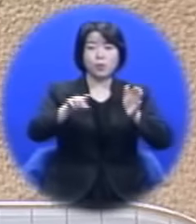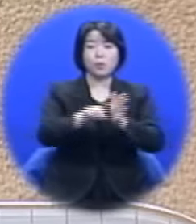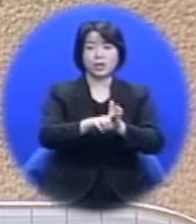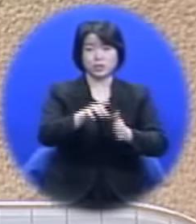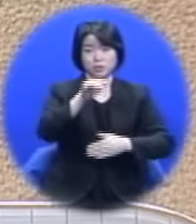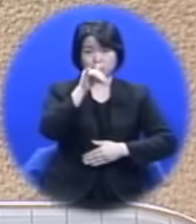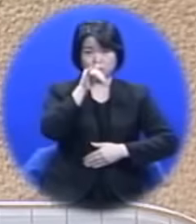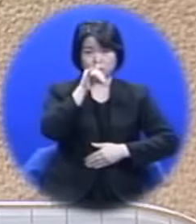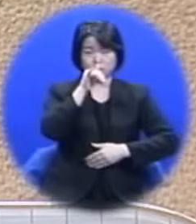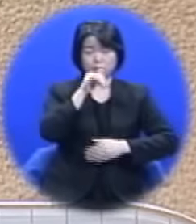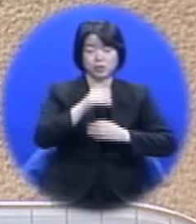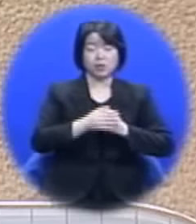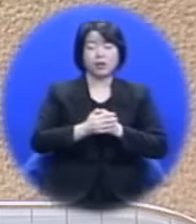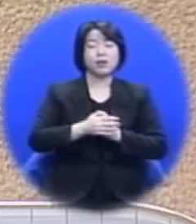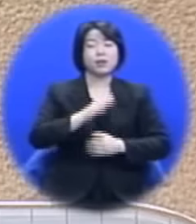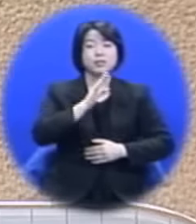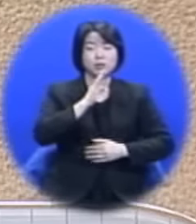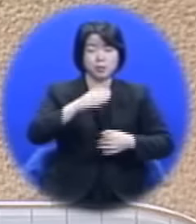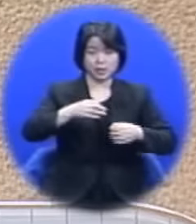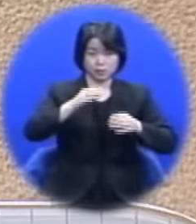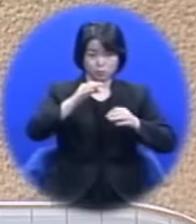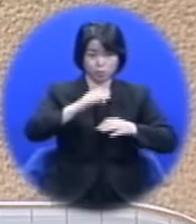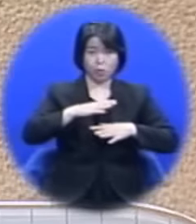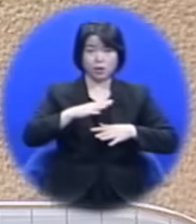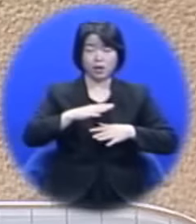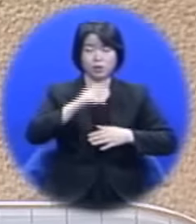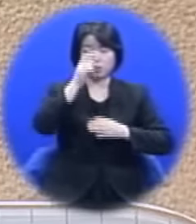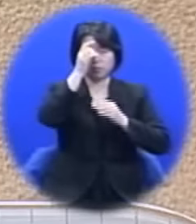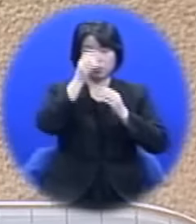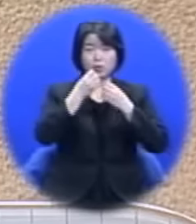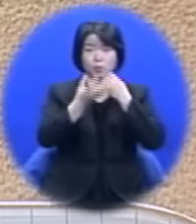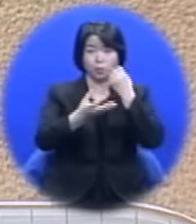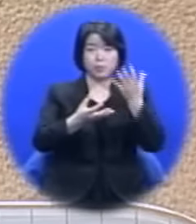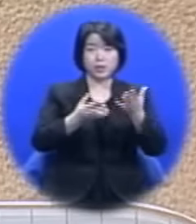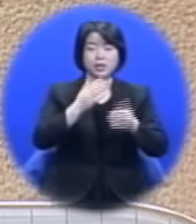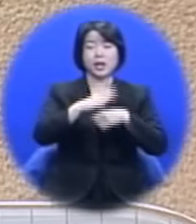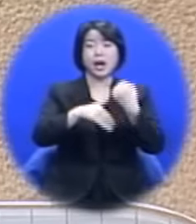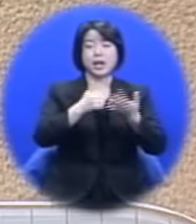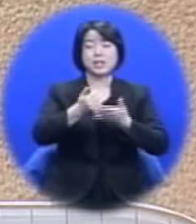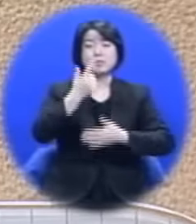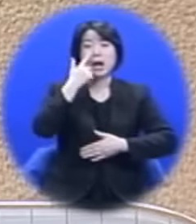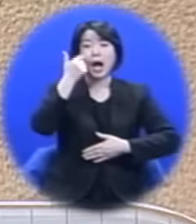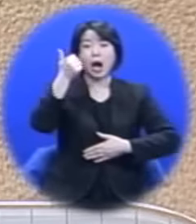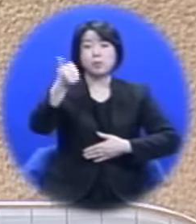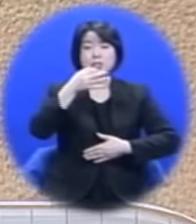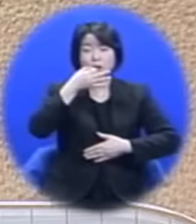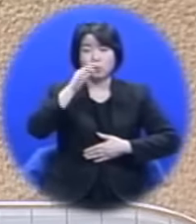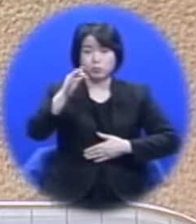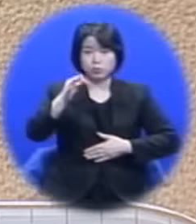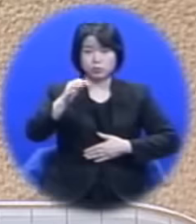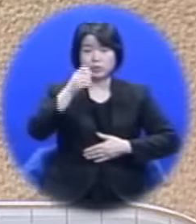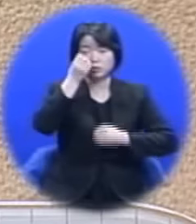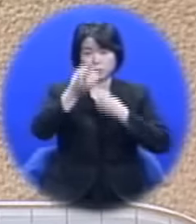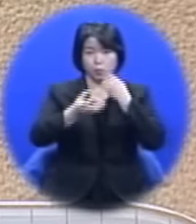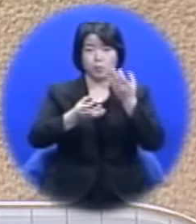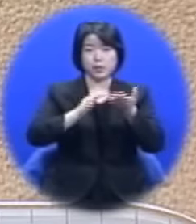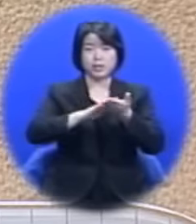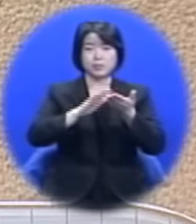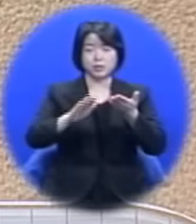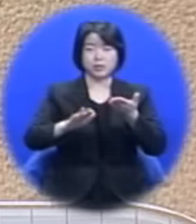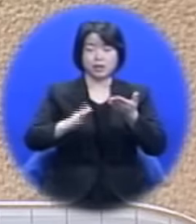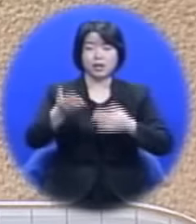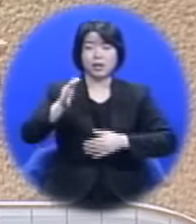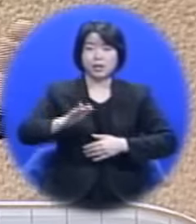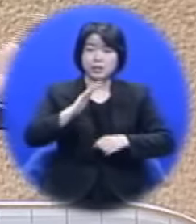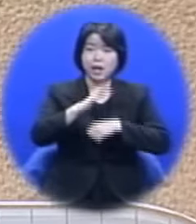정말 놀라운 고백이 하나님을 아버지라고 부르는 고백입니다 근데 예수님께서 우리에게